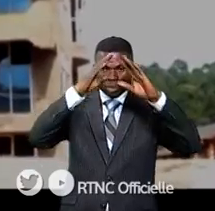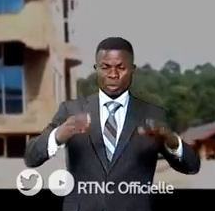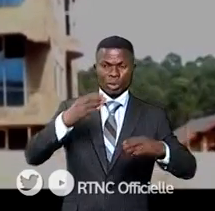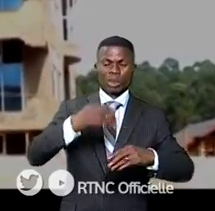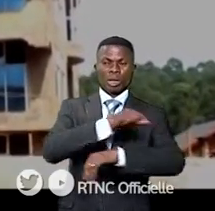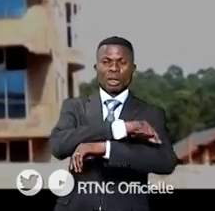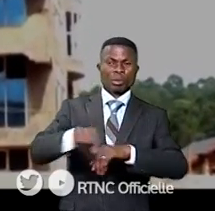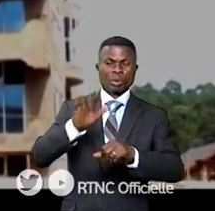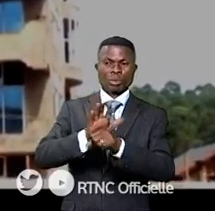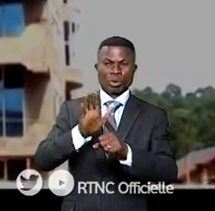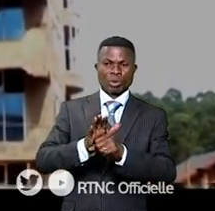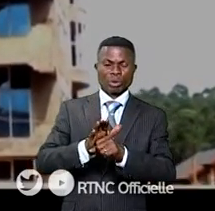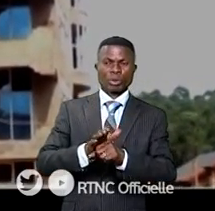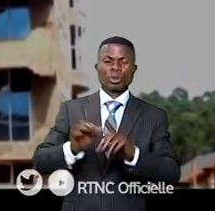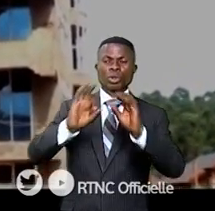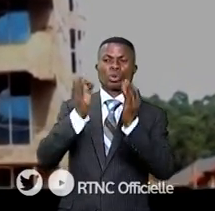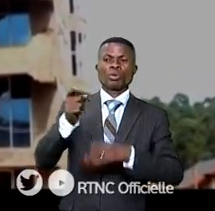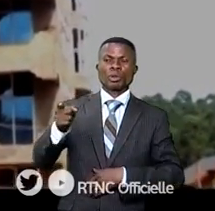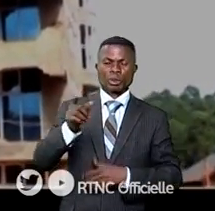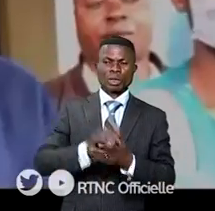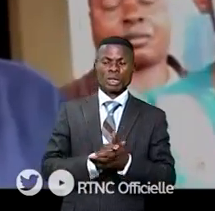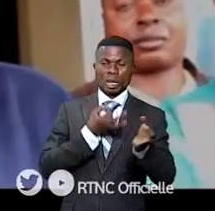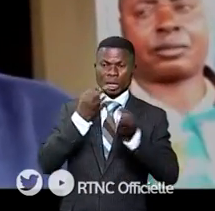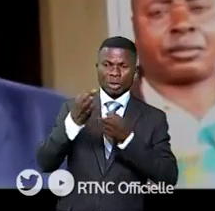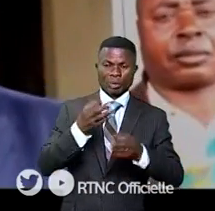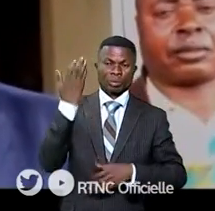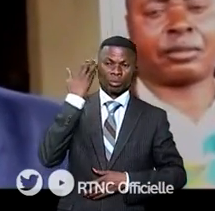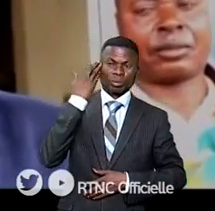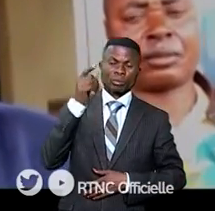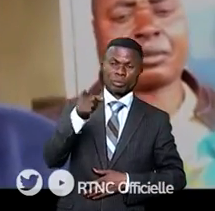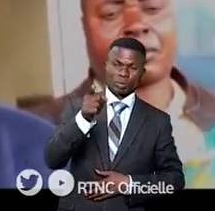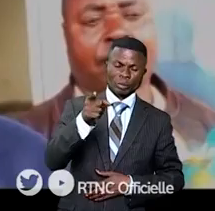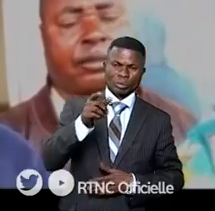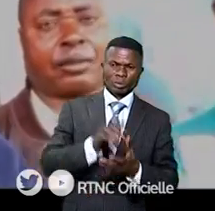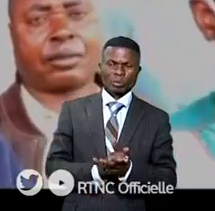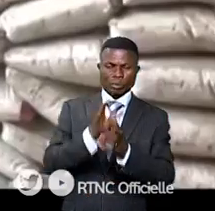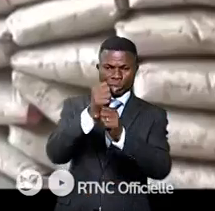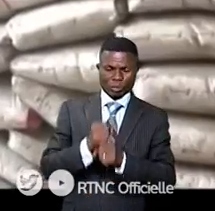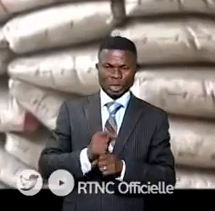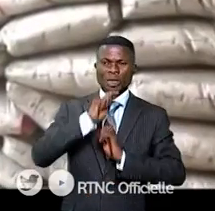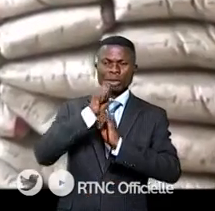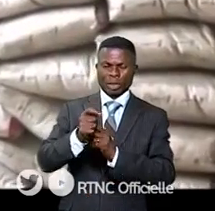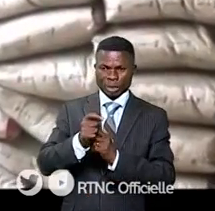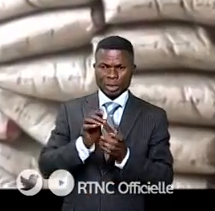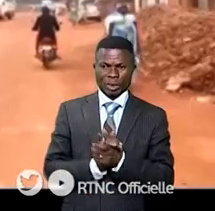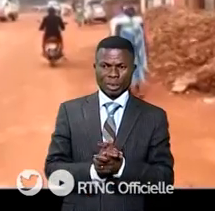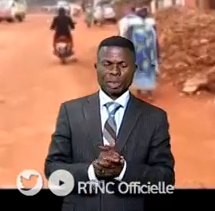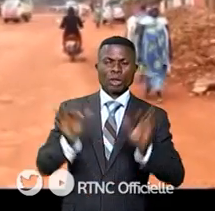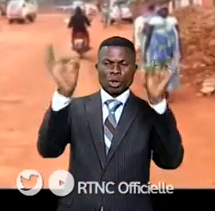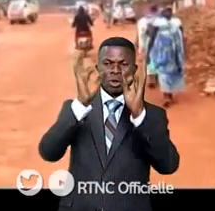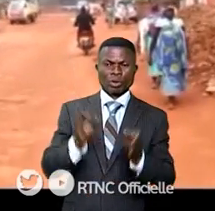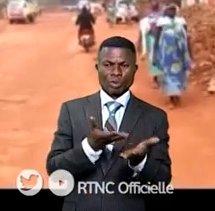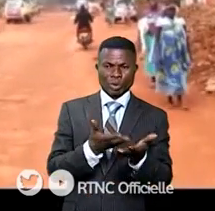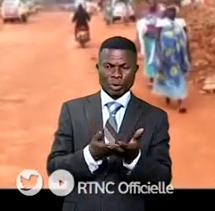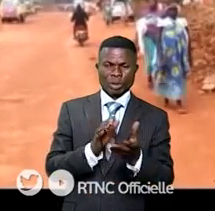loger les différents bureaux de la FEC Butembo. Signalons que c'est Monsieur Alphonse Ndivito qui a réceptionné ces dons au nom du Président de la FEC Butembo et